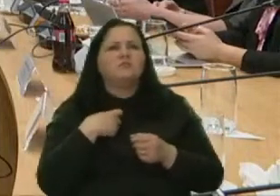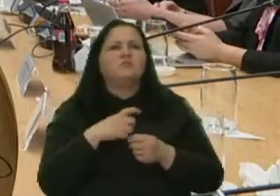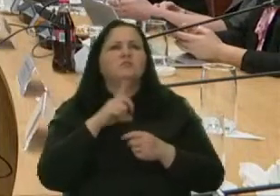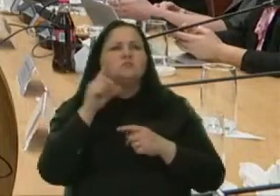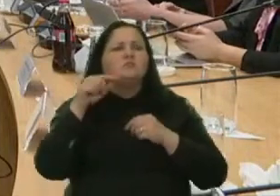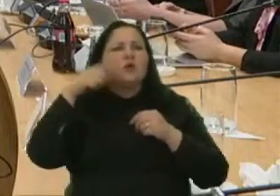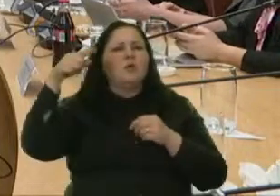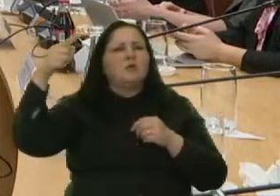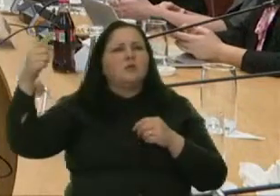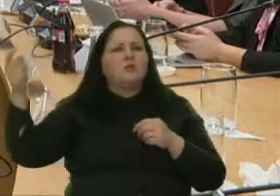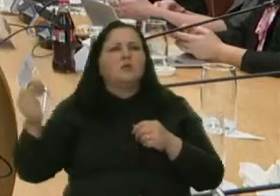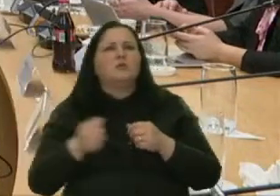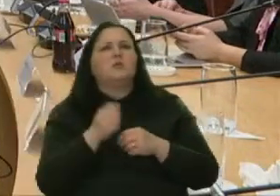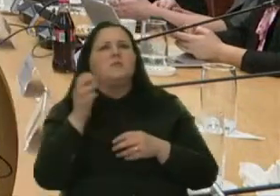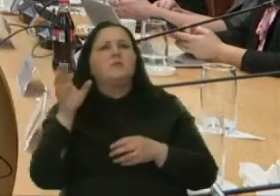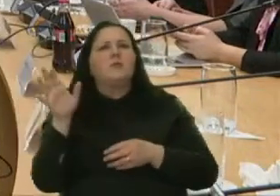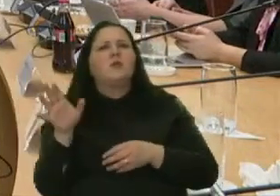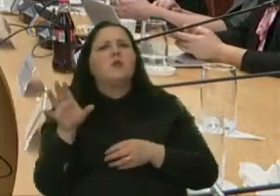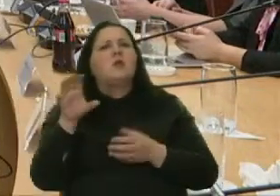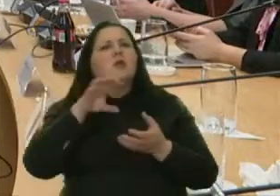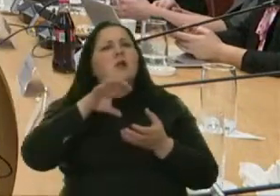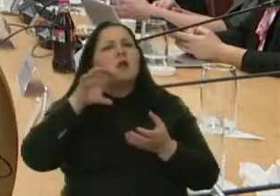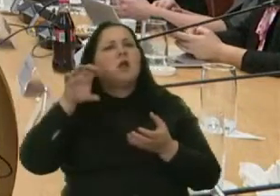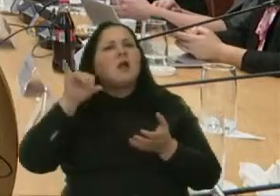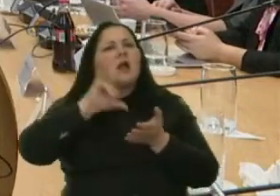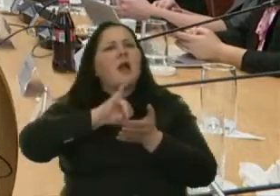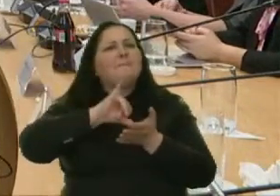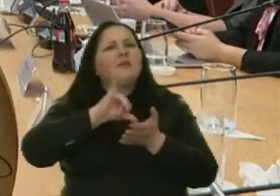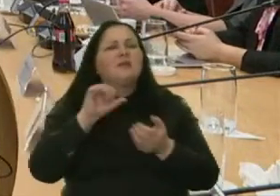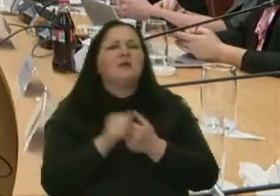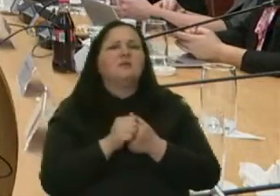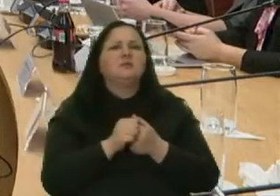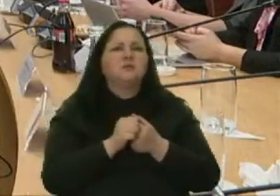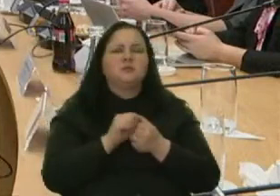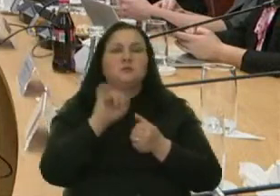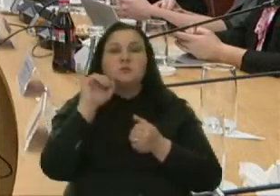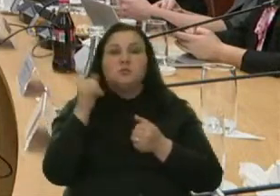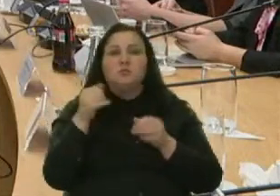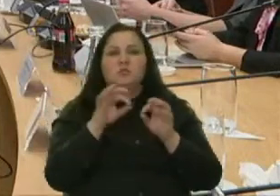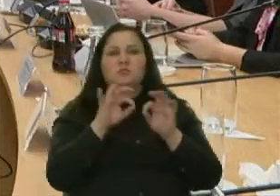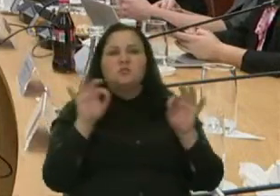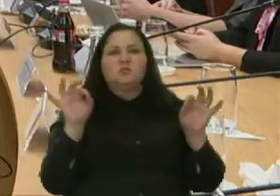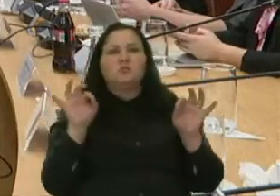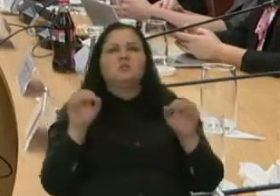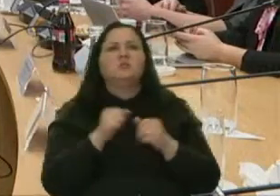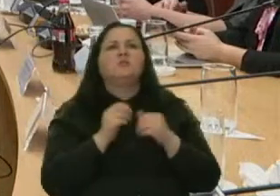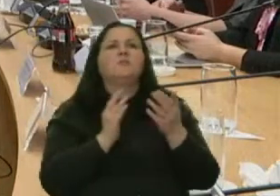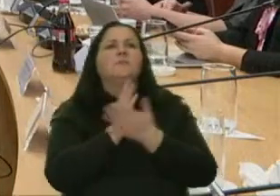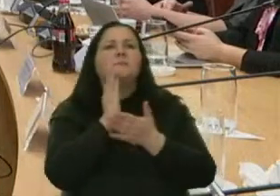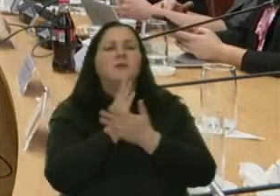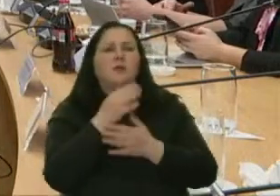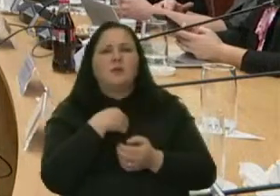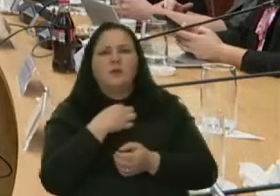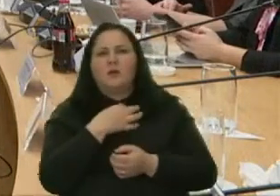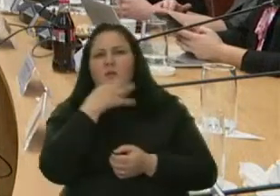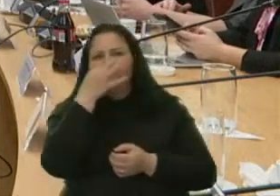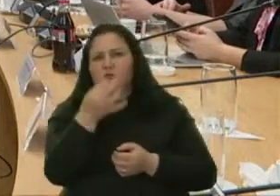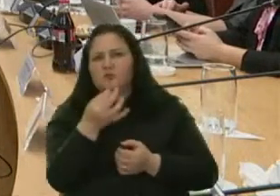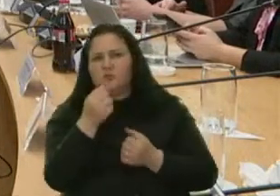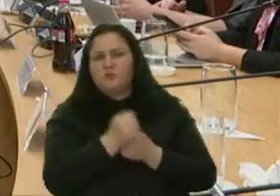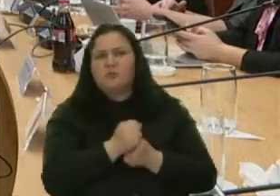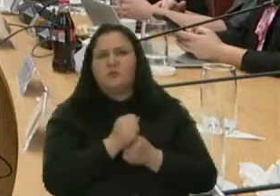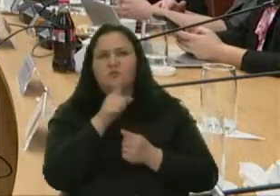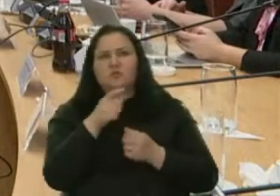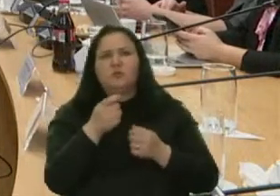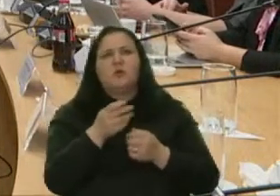mare sau în alte la capitală mai sunt câteva alternative și sigur că așa întotdeauna am spus că și cu